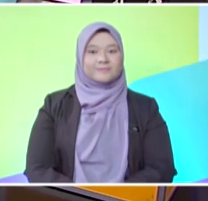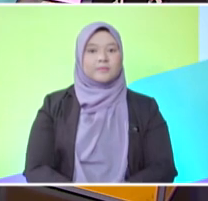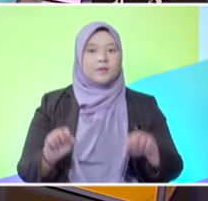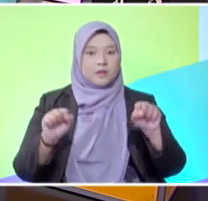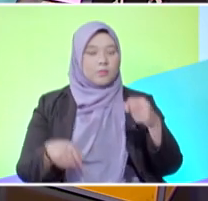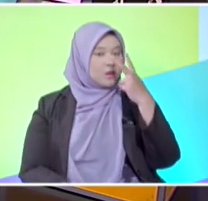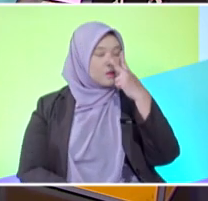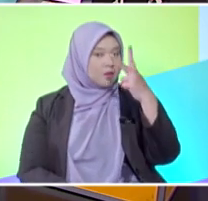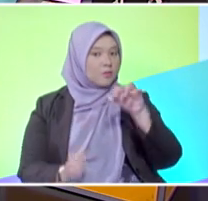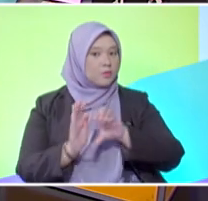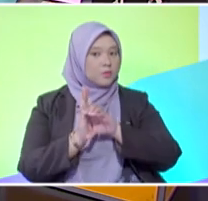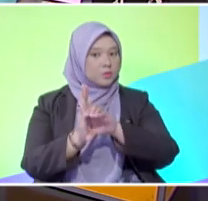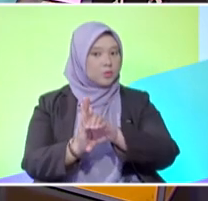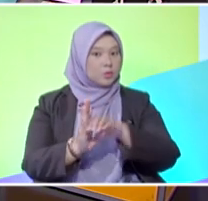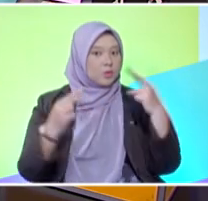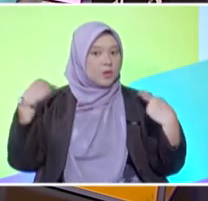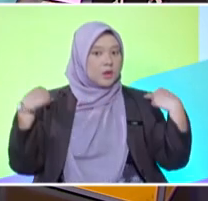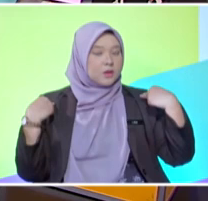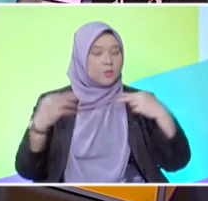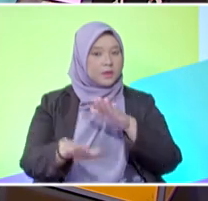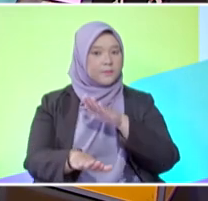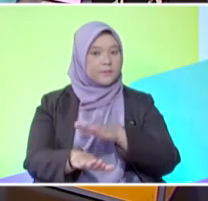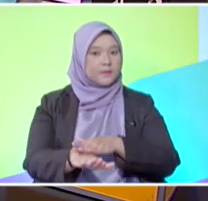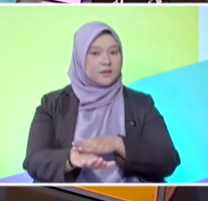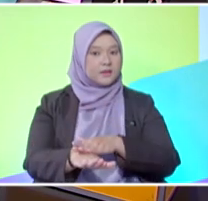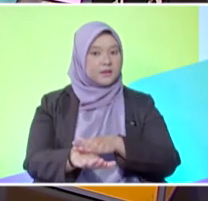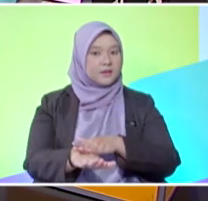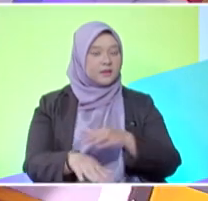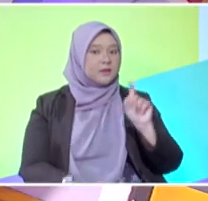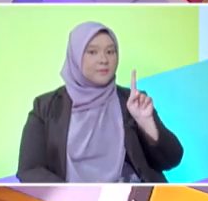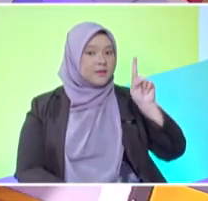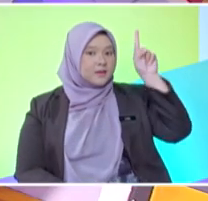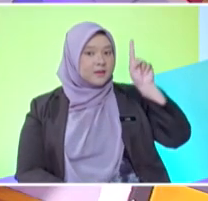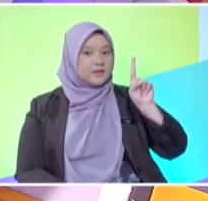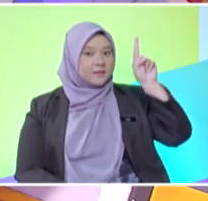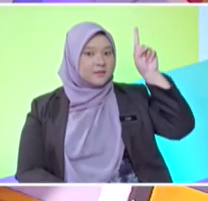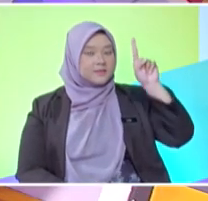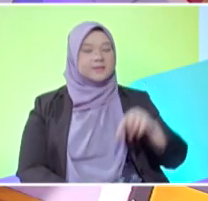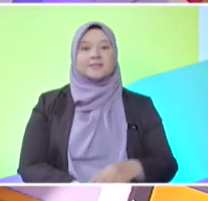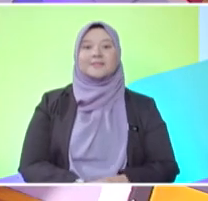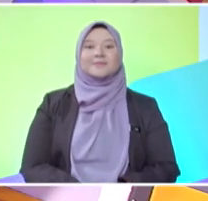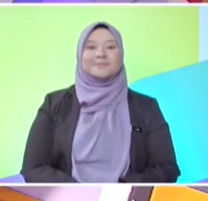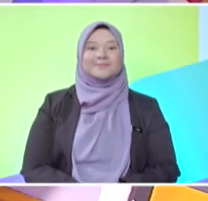dengan perkataan mengikut gambar dengan betul jadi tidak belajar